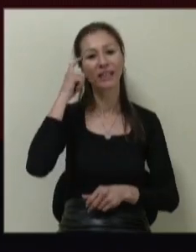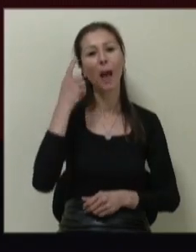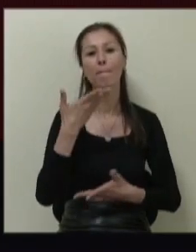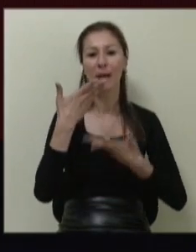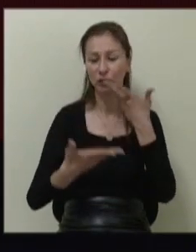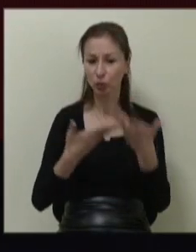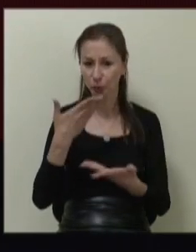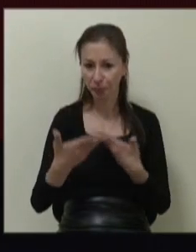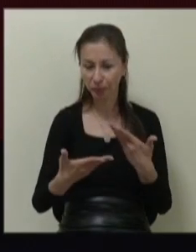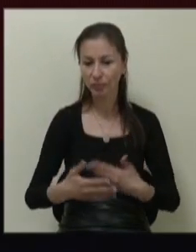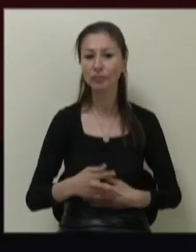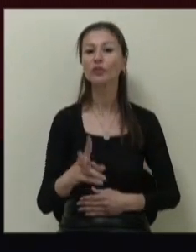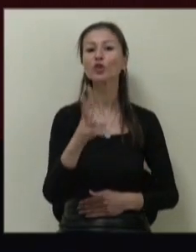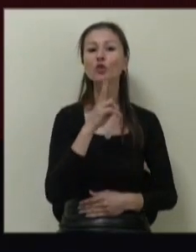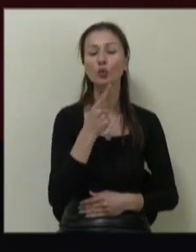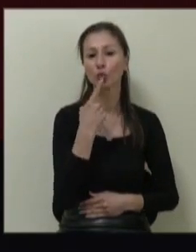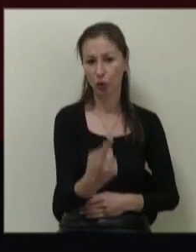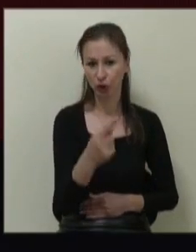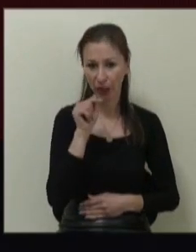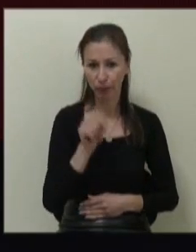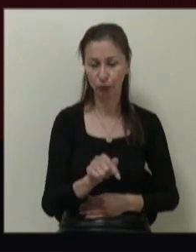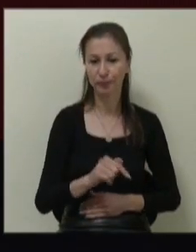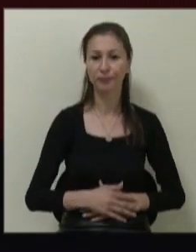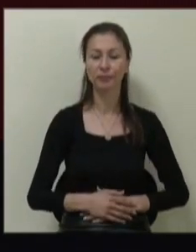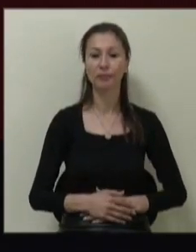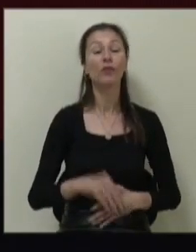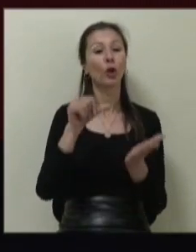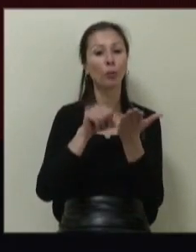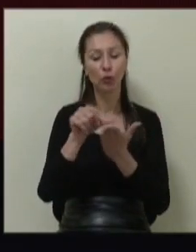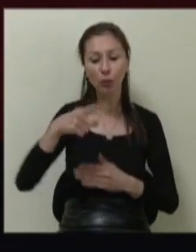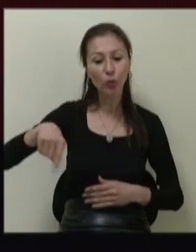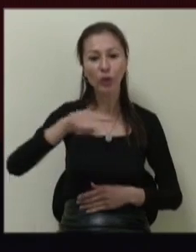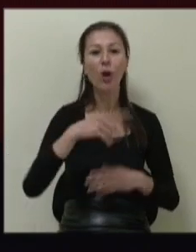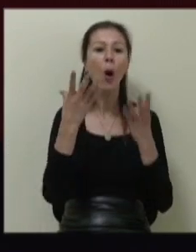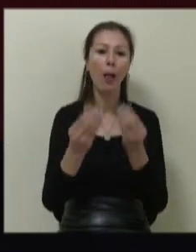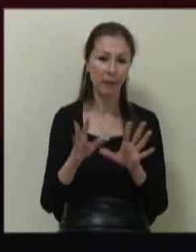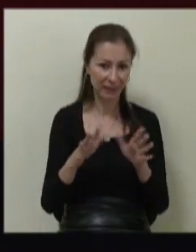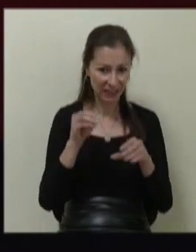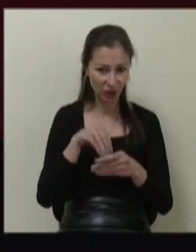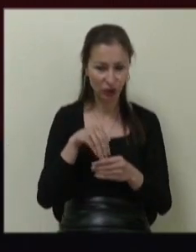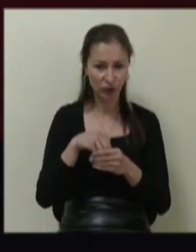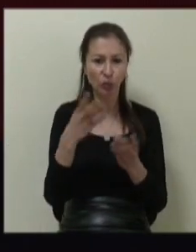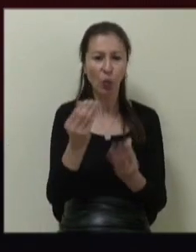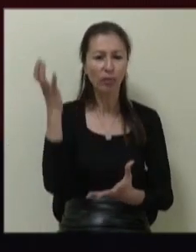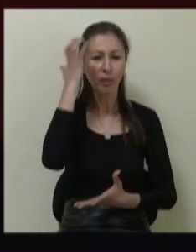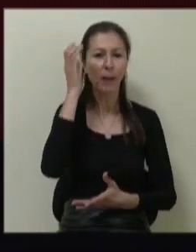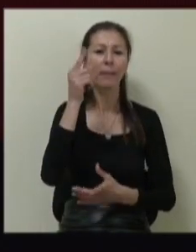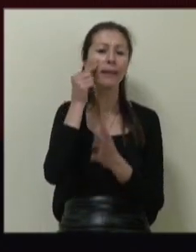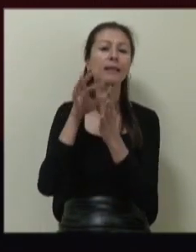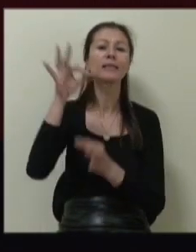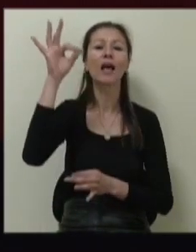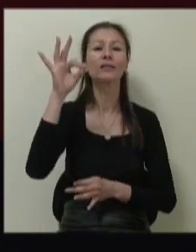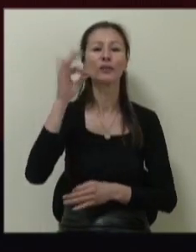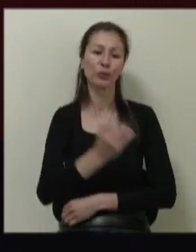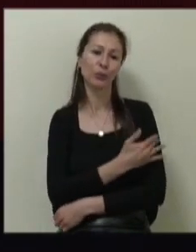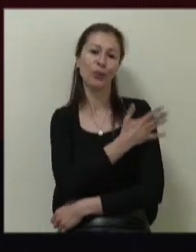bahsediyorum. Son söyleyeceğim şu. Bütün bunların olabilmesi için çok temel bir insani duyguya